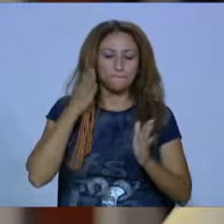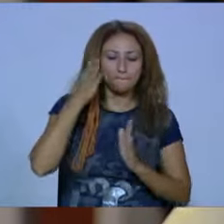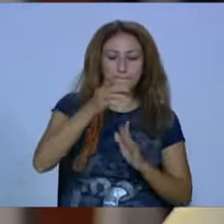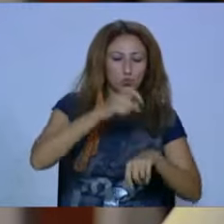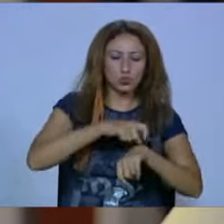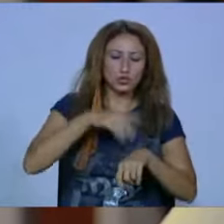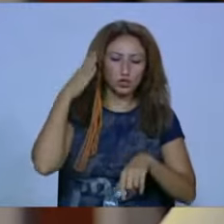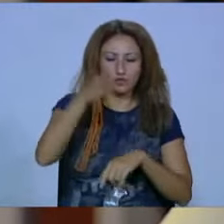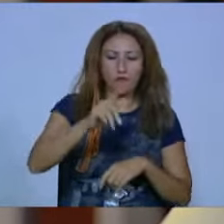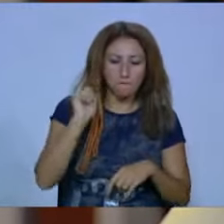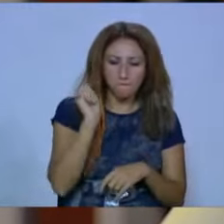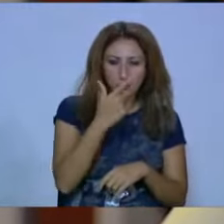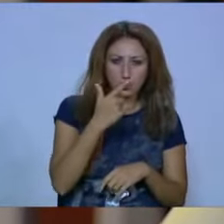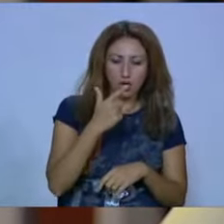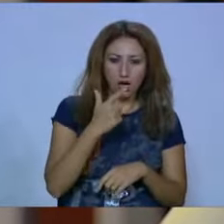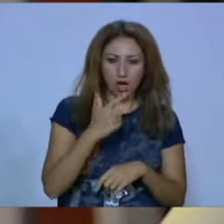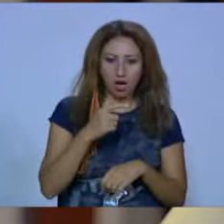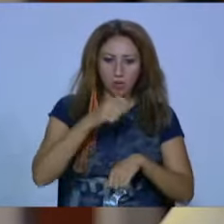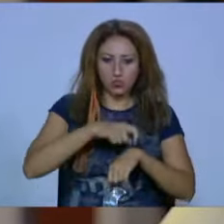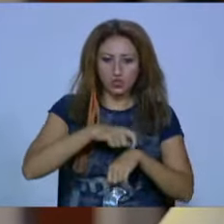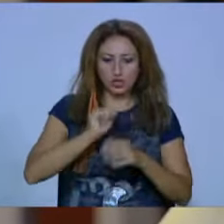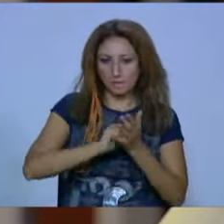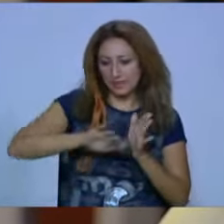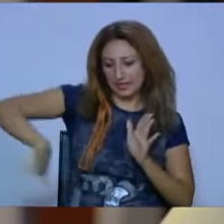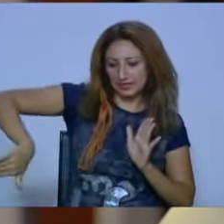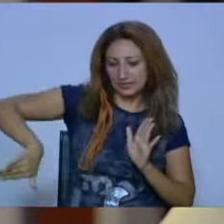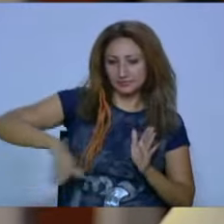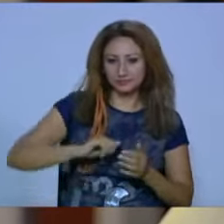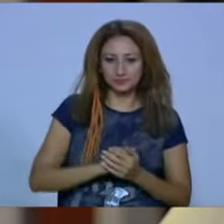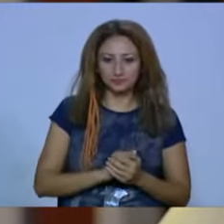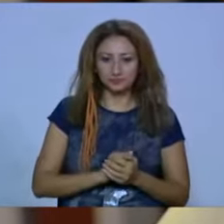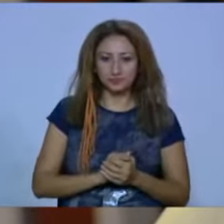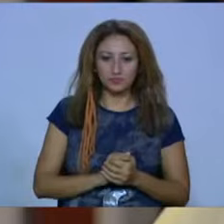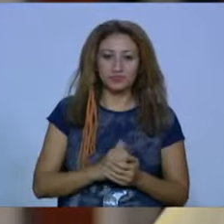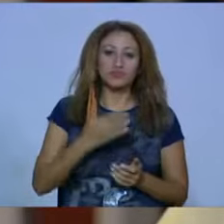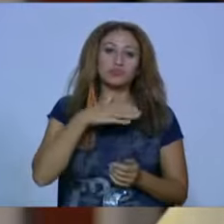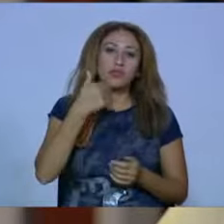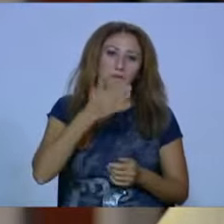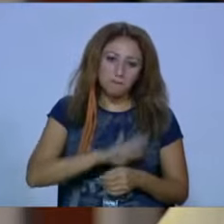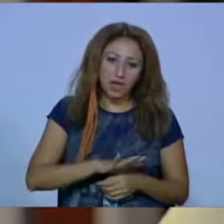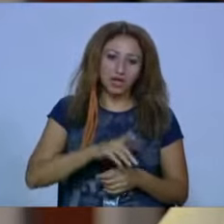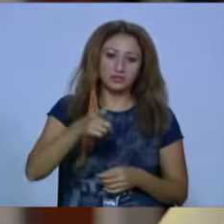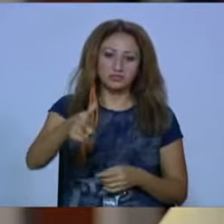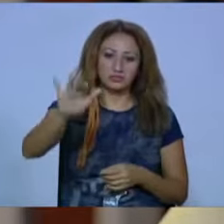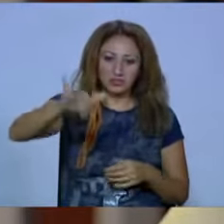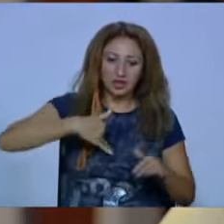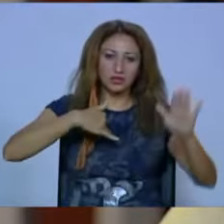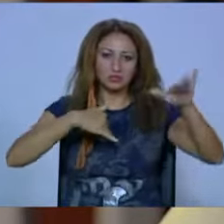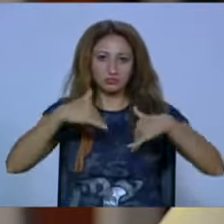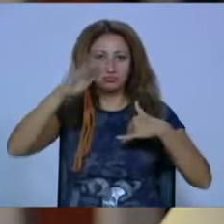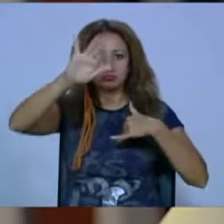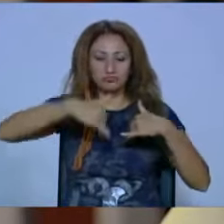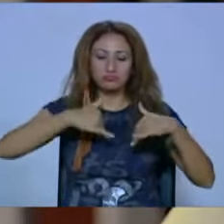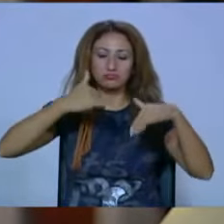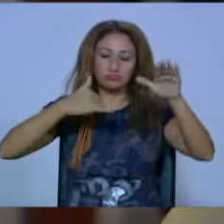مستشفى كليوباترا اللي جنبينا، وتولد بقى الاحداث. وبعد كده جه الاستاذ علاء والاستاذ محمد